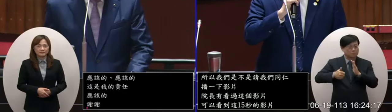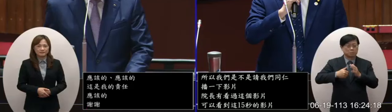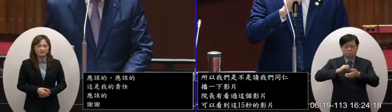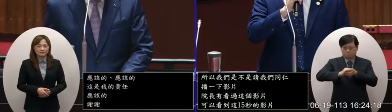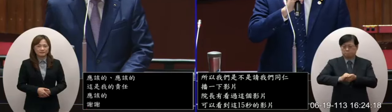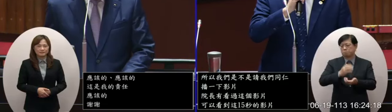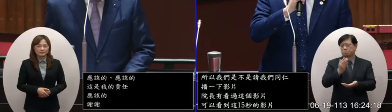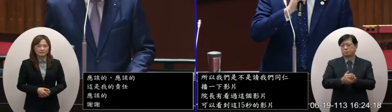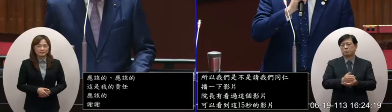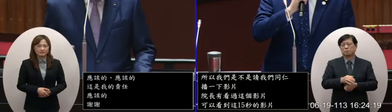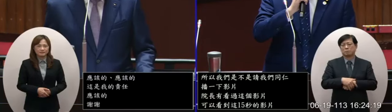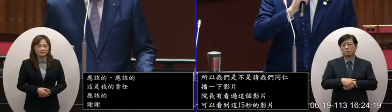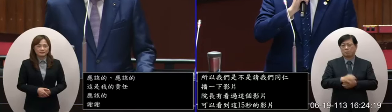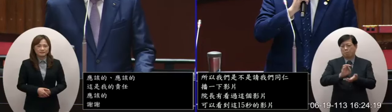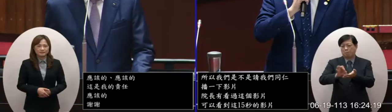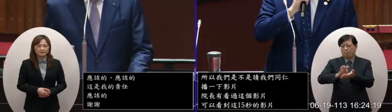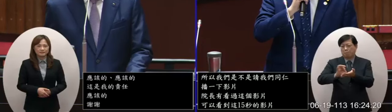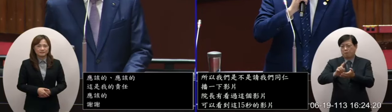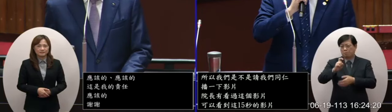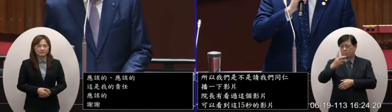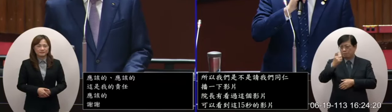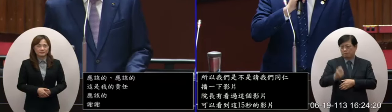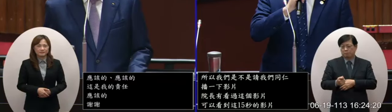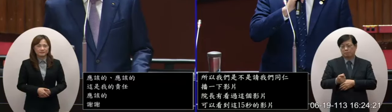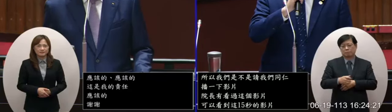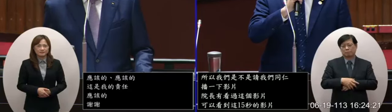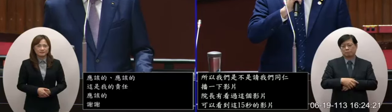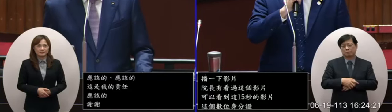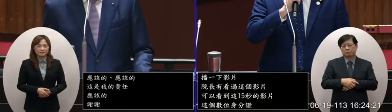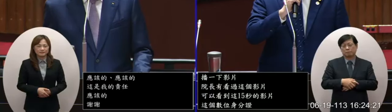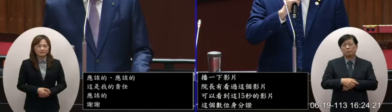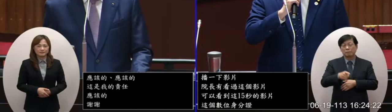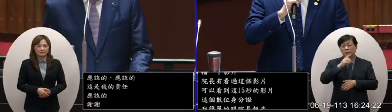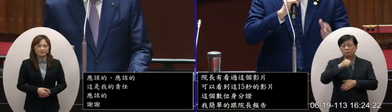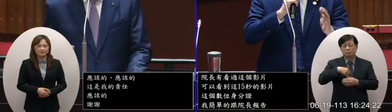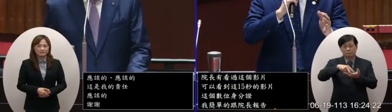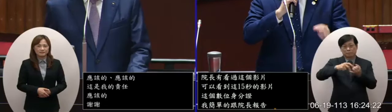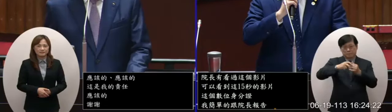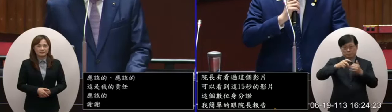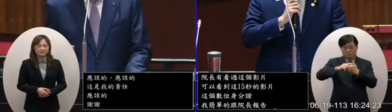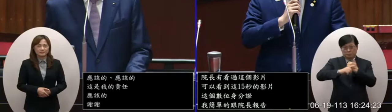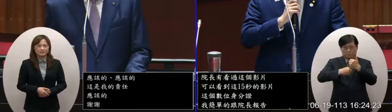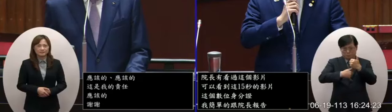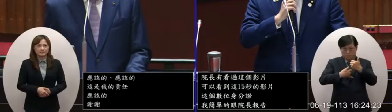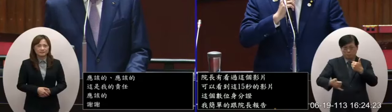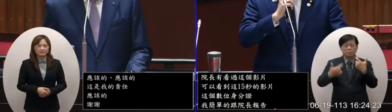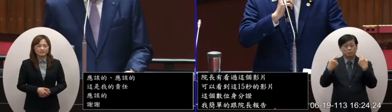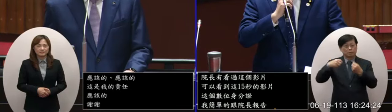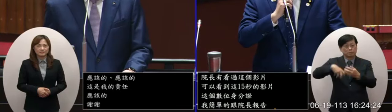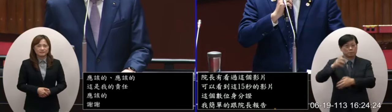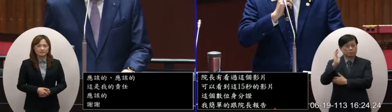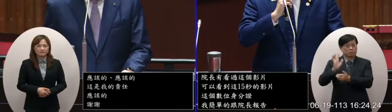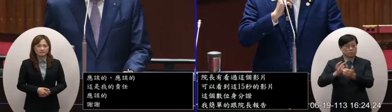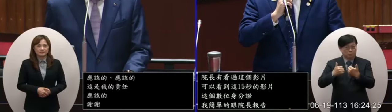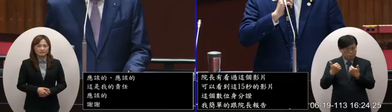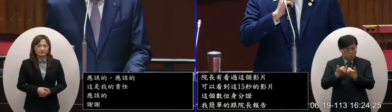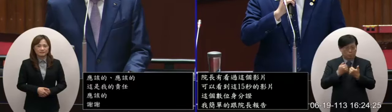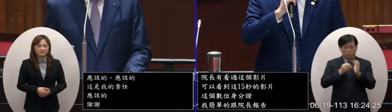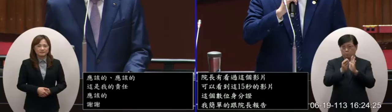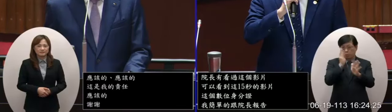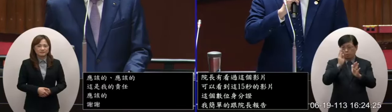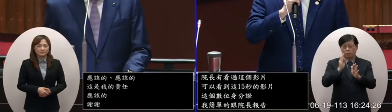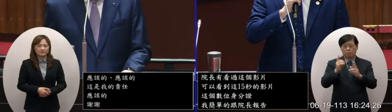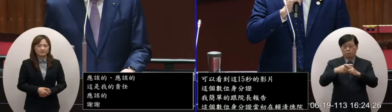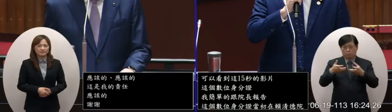就决定停止哦。花了人民已经13亿的纳税钱，那当然立法委员哦要行使这个，我们在内政委员会有行使一个调阅小